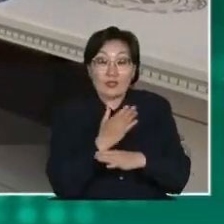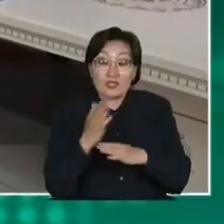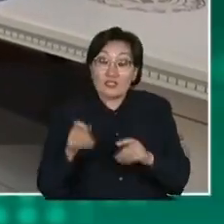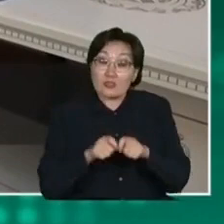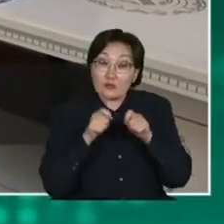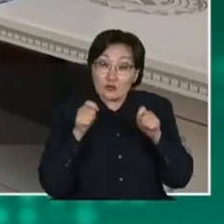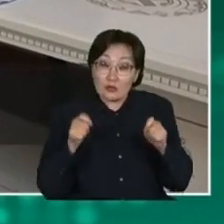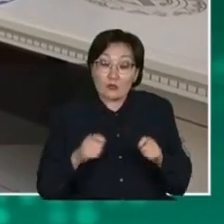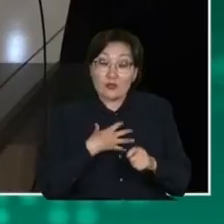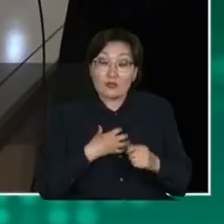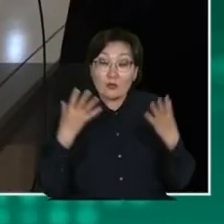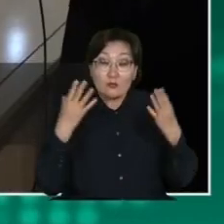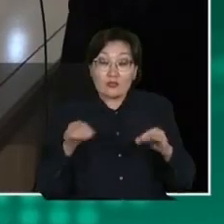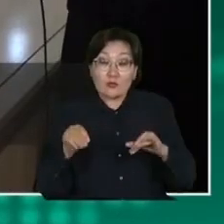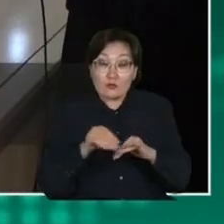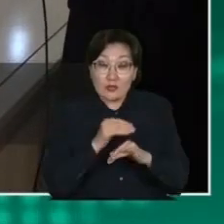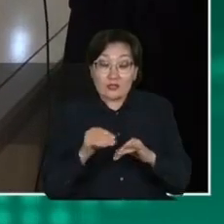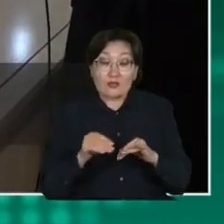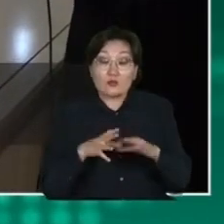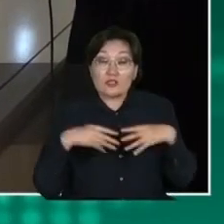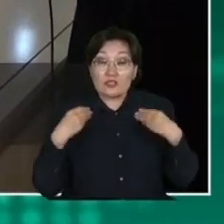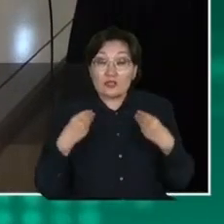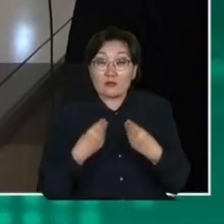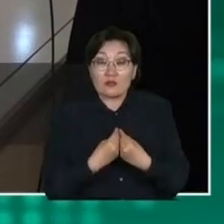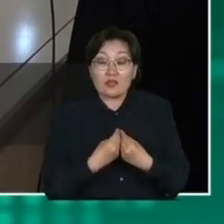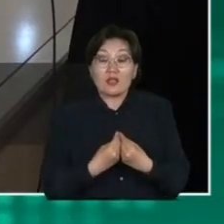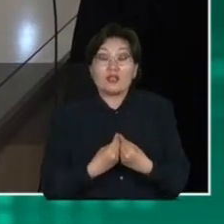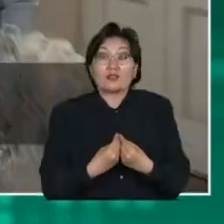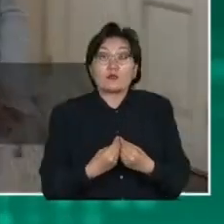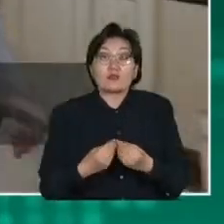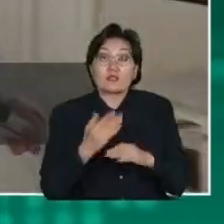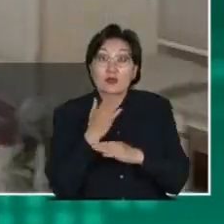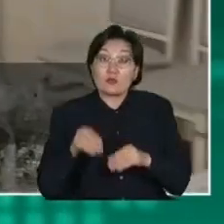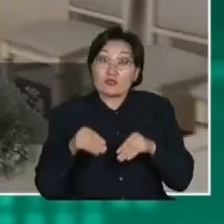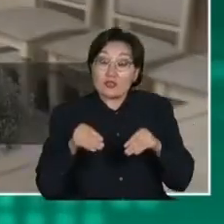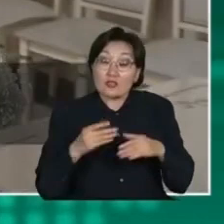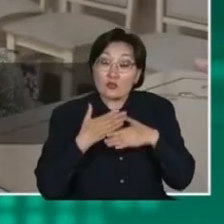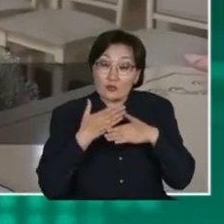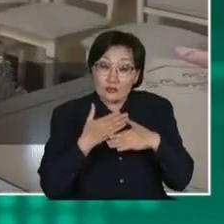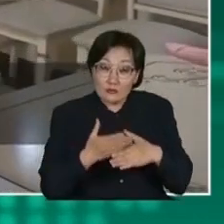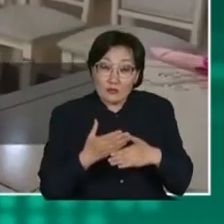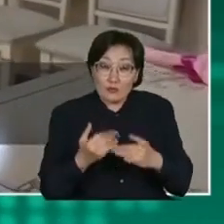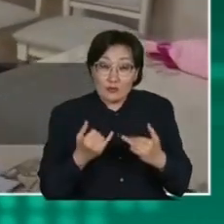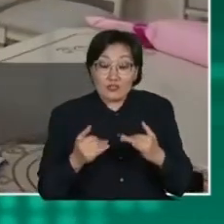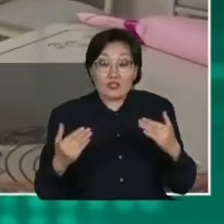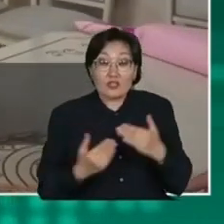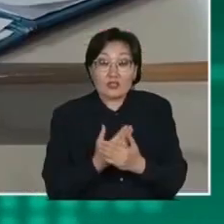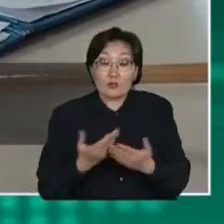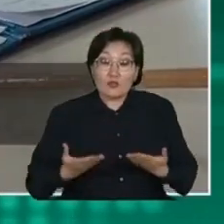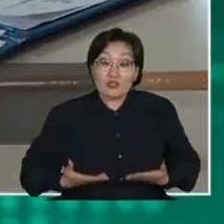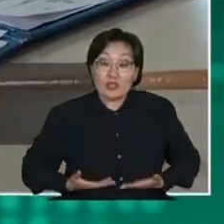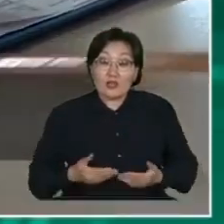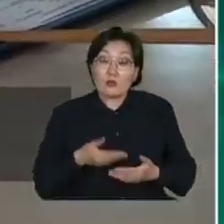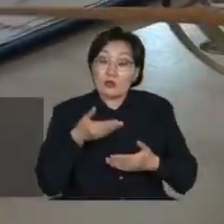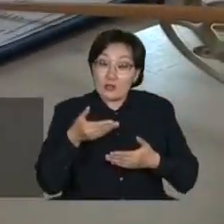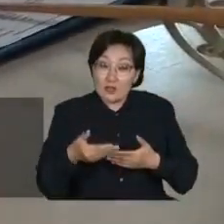ашылды. Айтулы күні некесі қиылған жас жұбайлар сая жолдың жасыл желектерін отырғызуға атсалысты. Сөйтіп жаңа өмірге деген